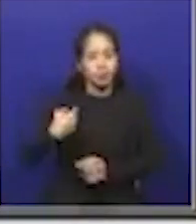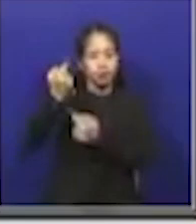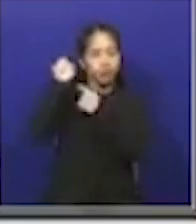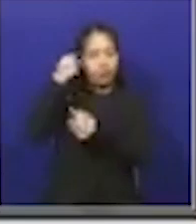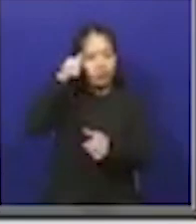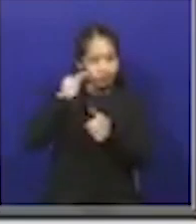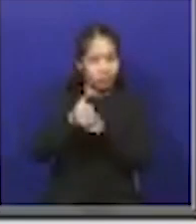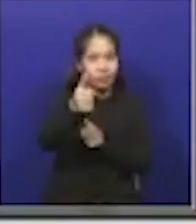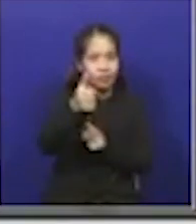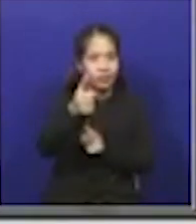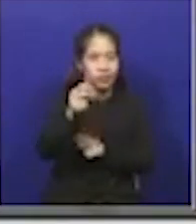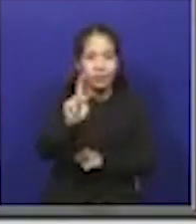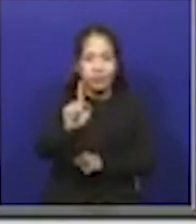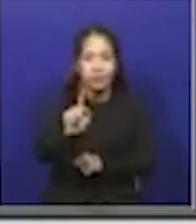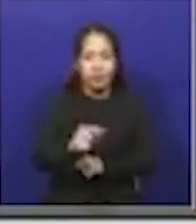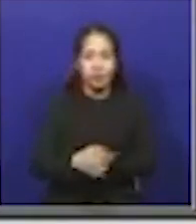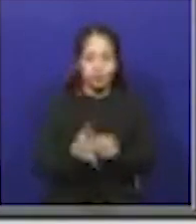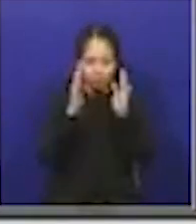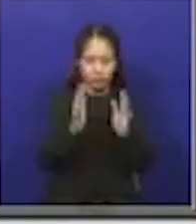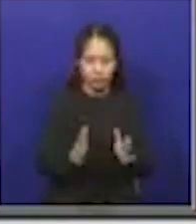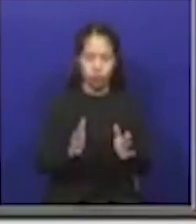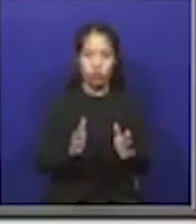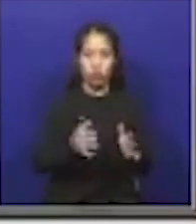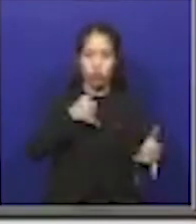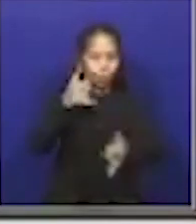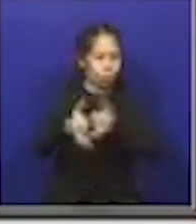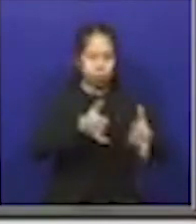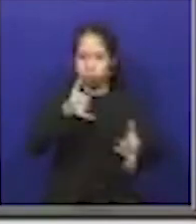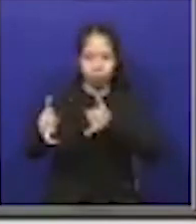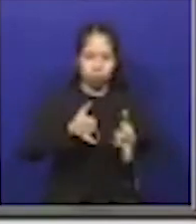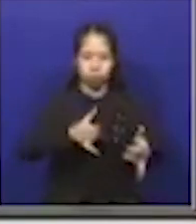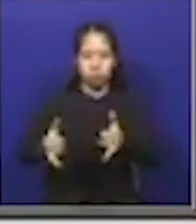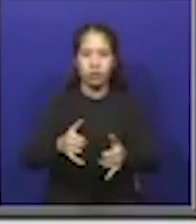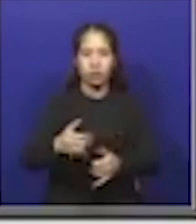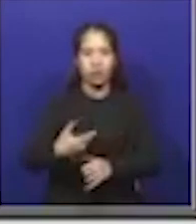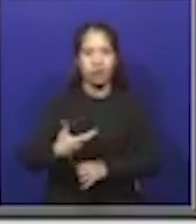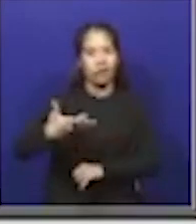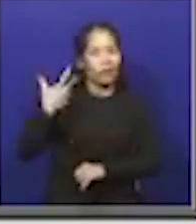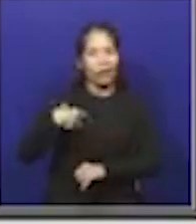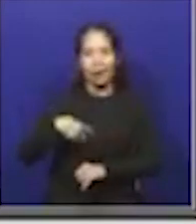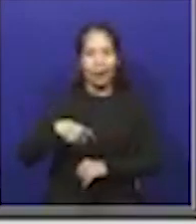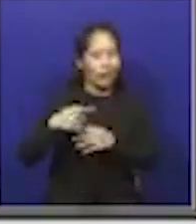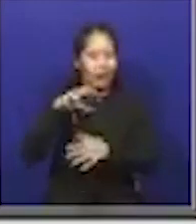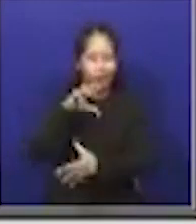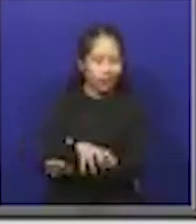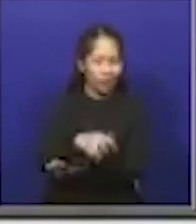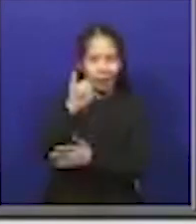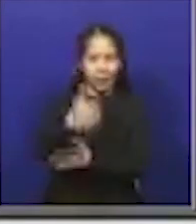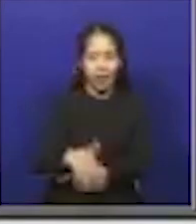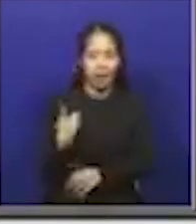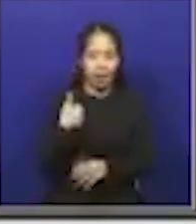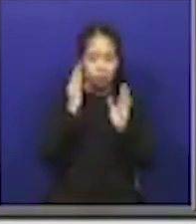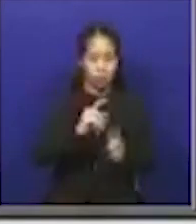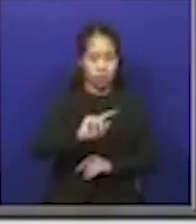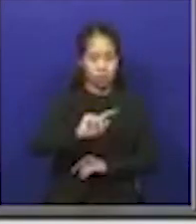ขึ้นผู้คนแห่ยัดทนานกันตอนนั้นเอาไม่อยู่แล้วครับคนไม่รู้กี่หมื่นกี่